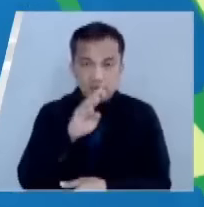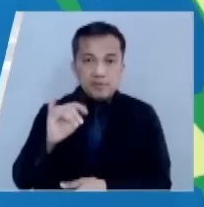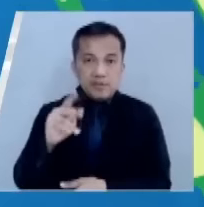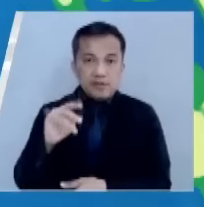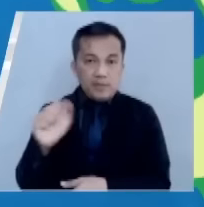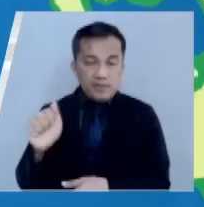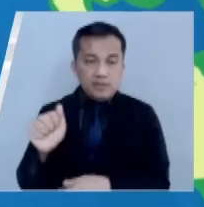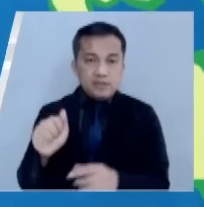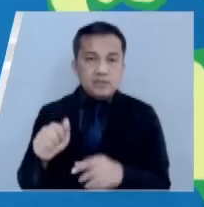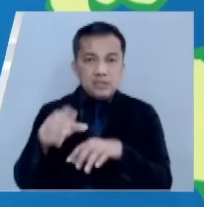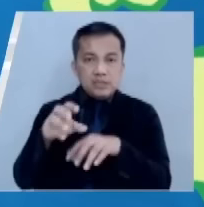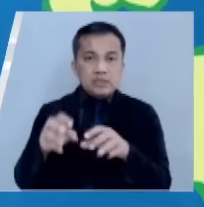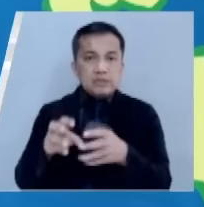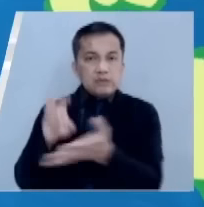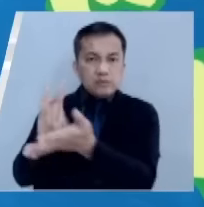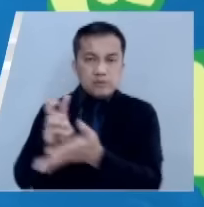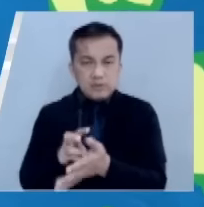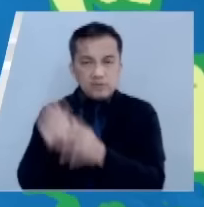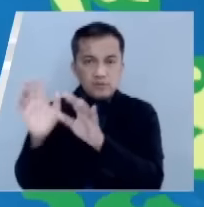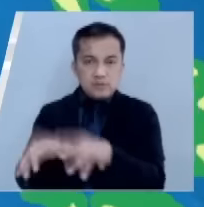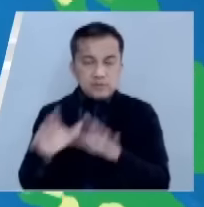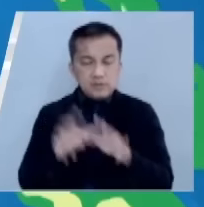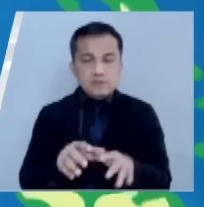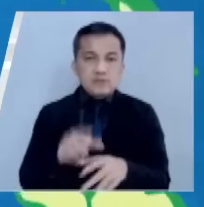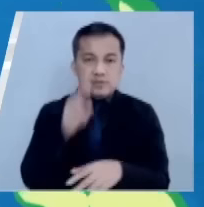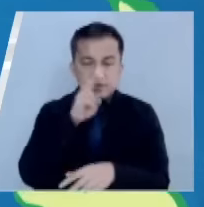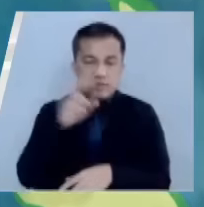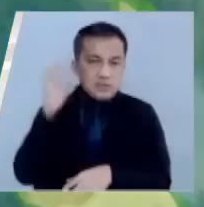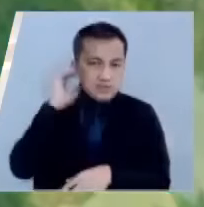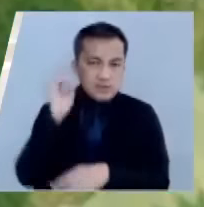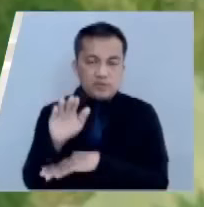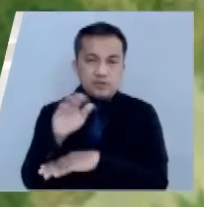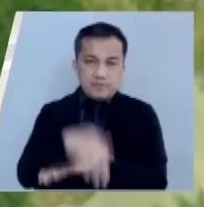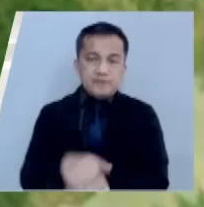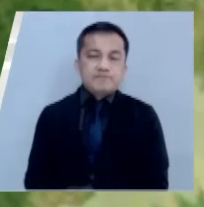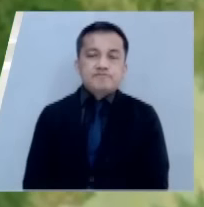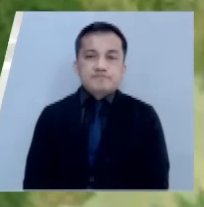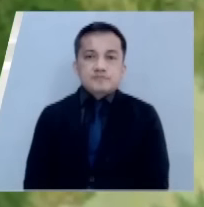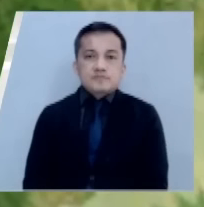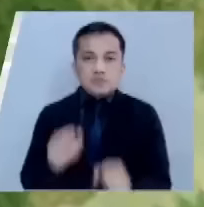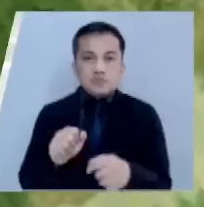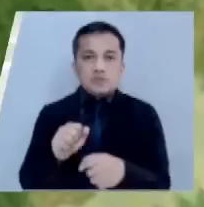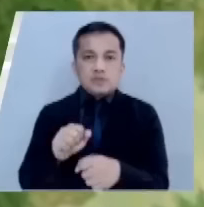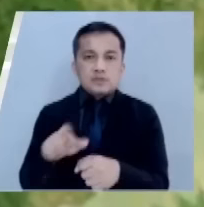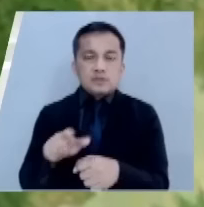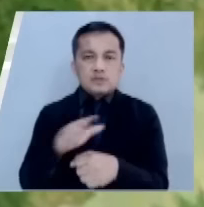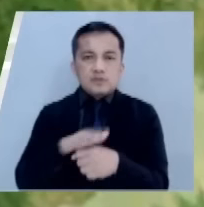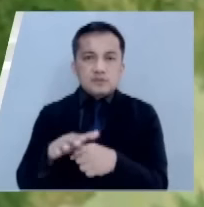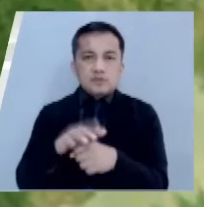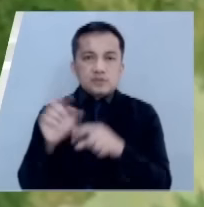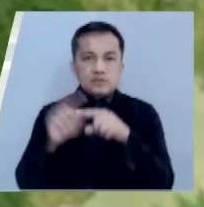ulan sa Visayas at Mindanao, lalo na sa hapon o gabi. Posible naman ang localized thunderstorms sa Metro